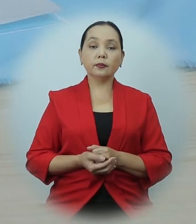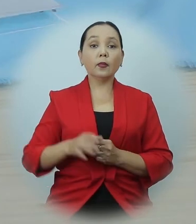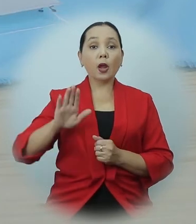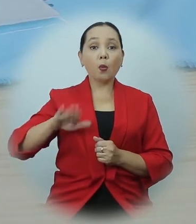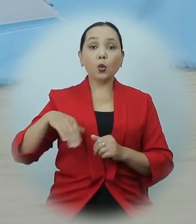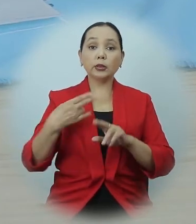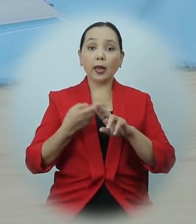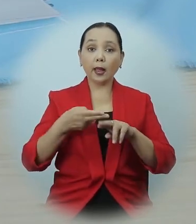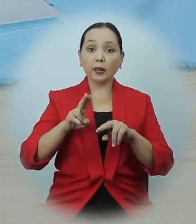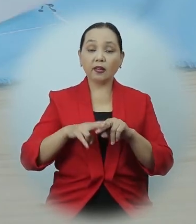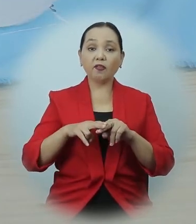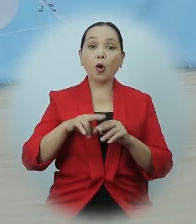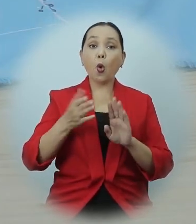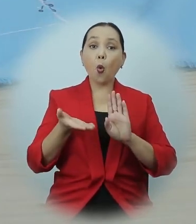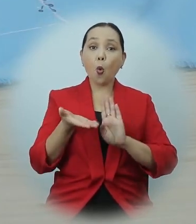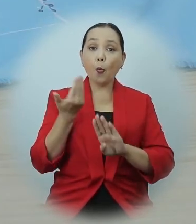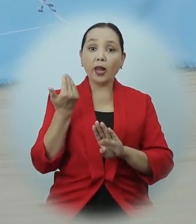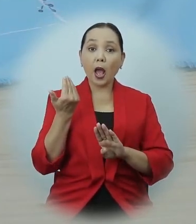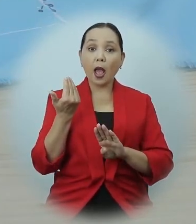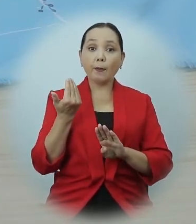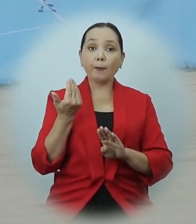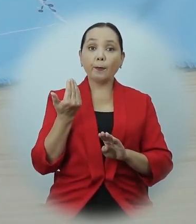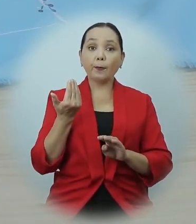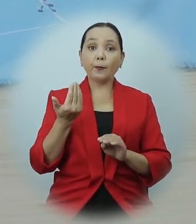После этого убираем